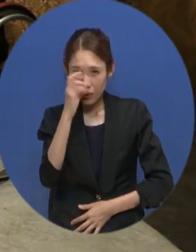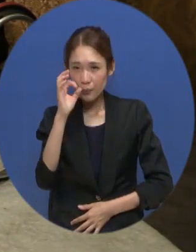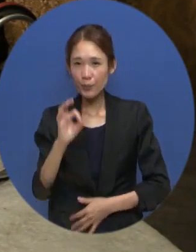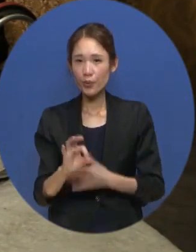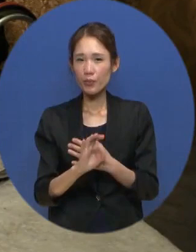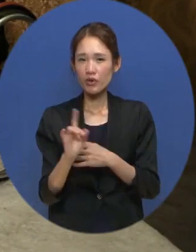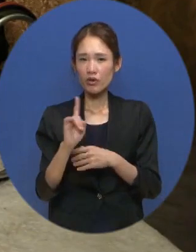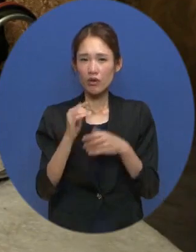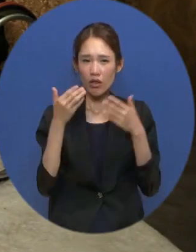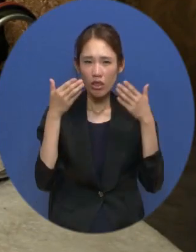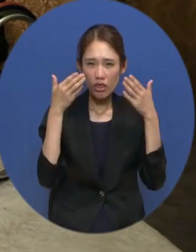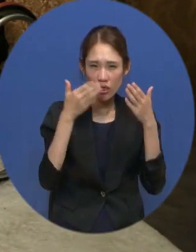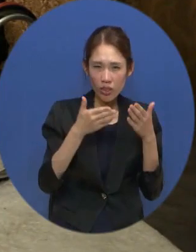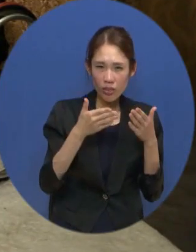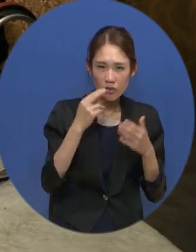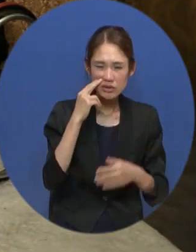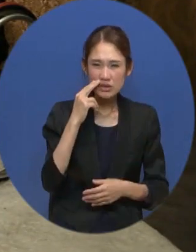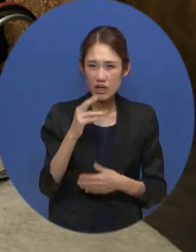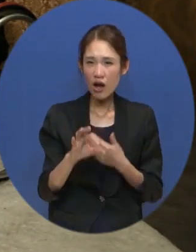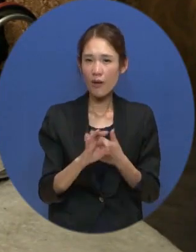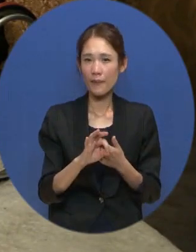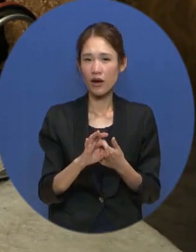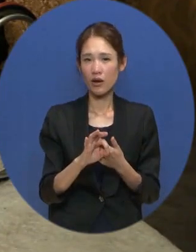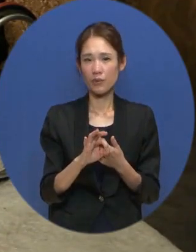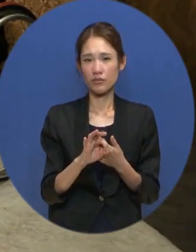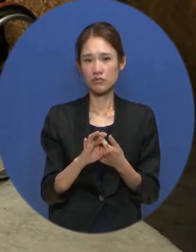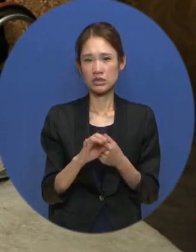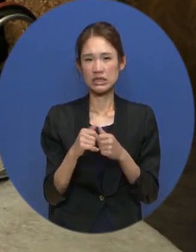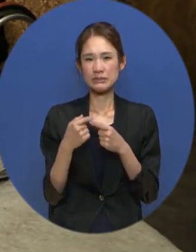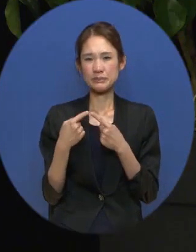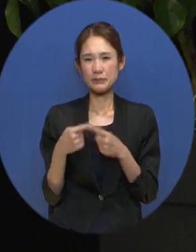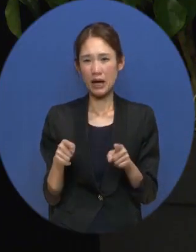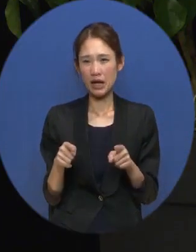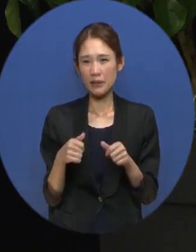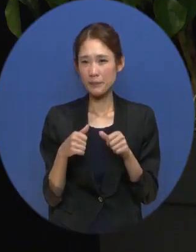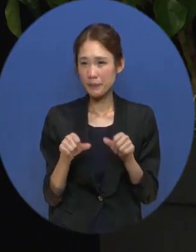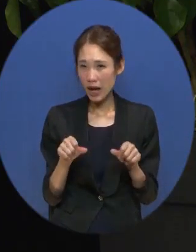너무 집중적으로 하면 굉장히 균형이 깨질 수도 있고